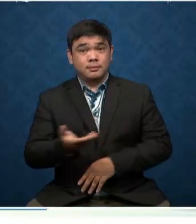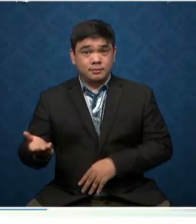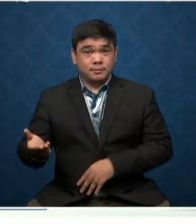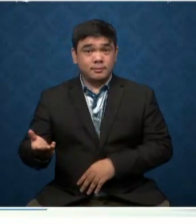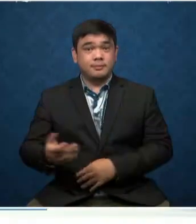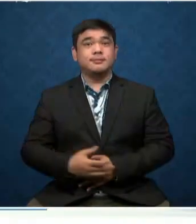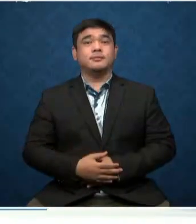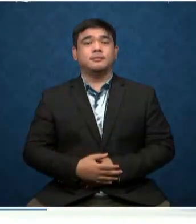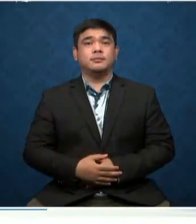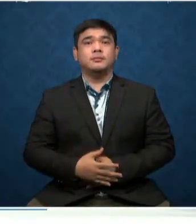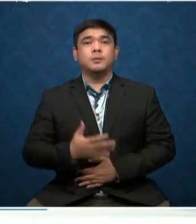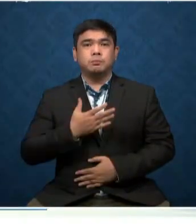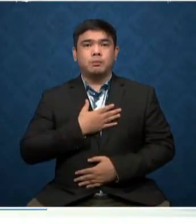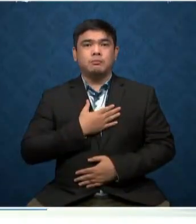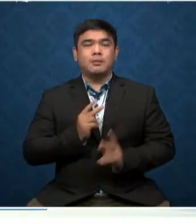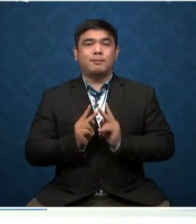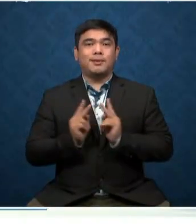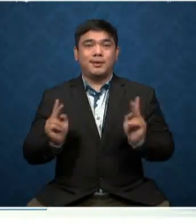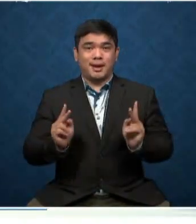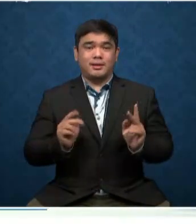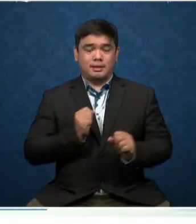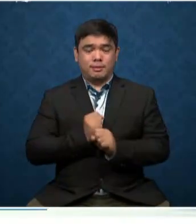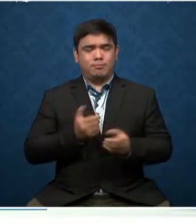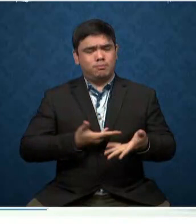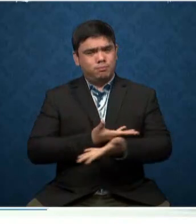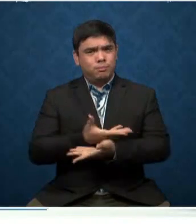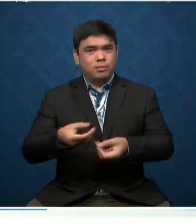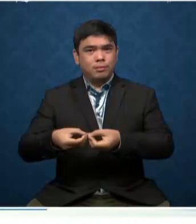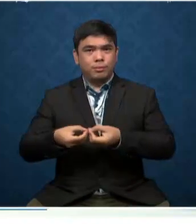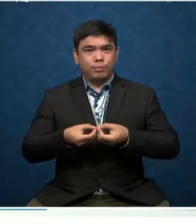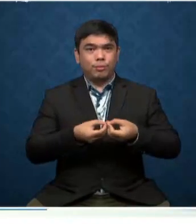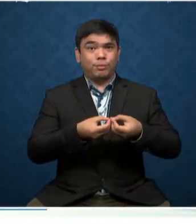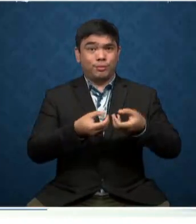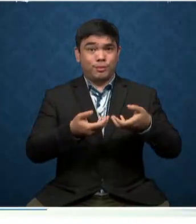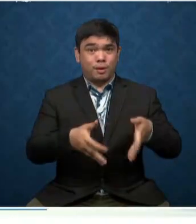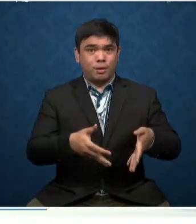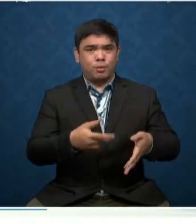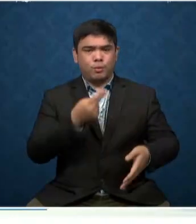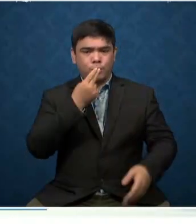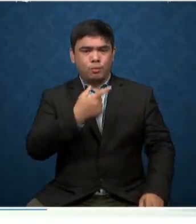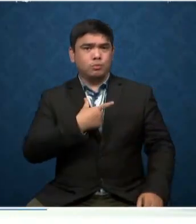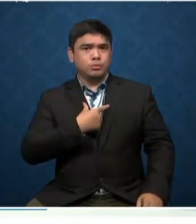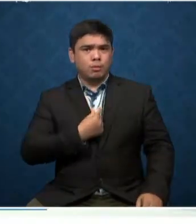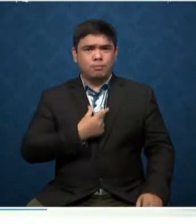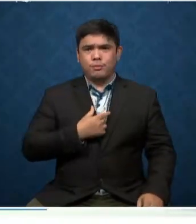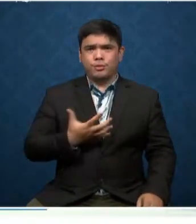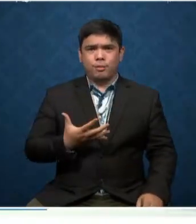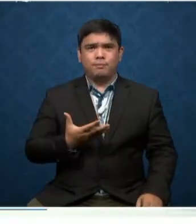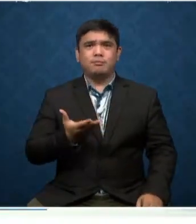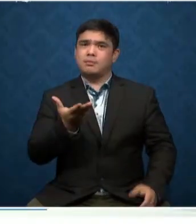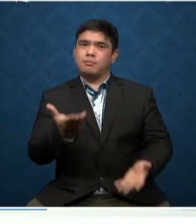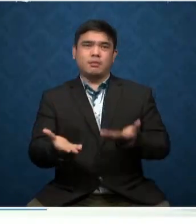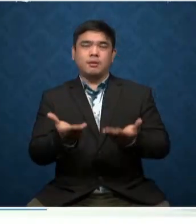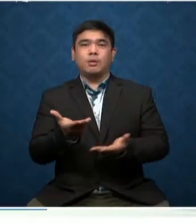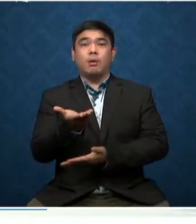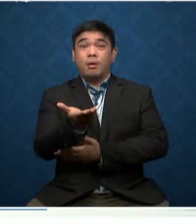ในส่วนของกรรมการที่พิจารณายัตติในเรื่องนี้ว่าจะเห็นชอบหรือไม่เห็นชอบเพื่อเสนอแนวความคิด